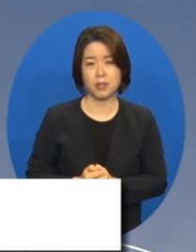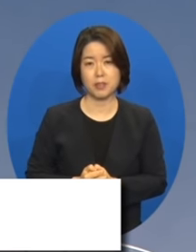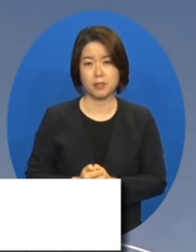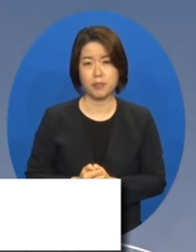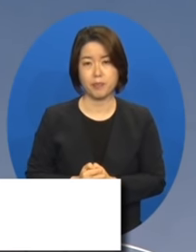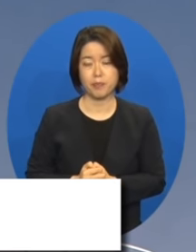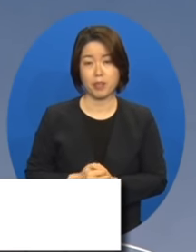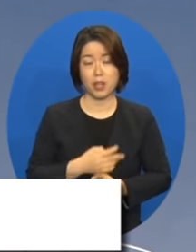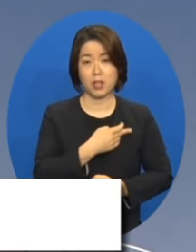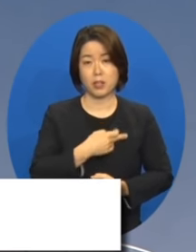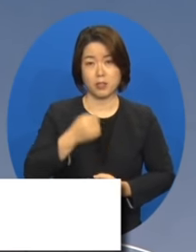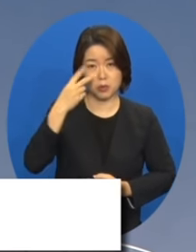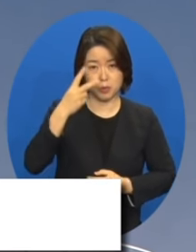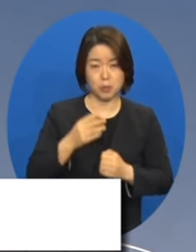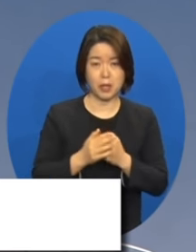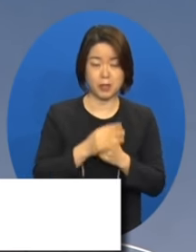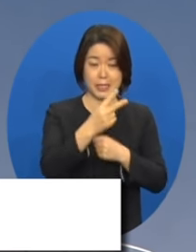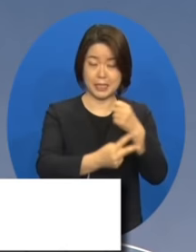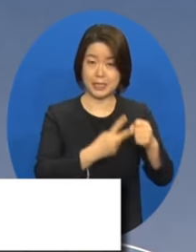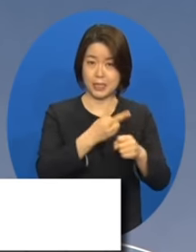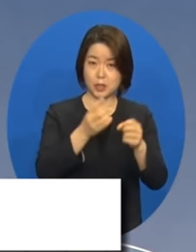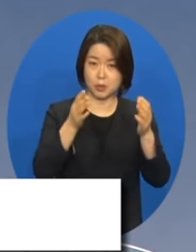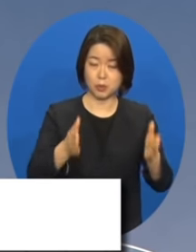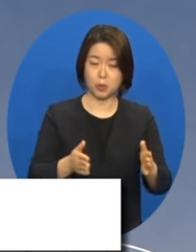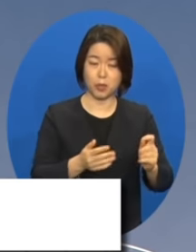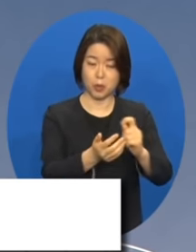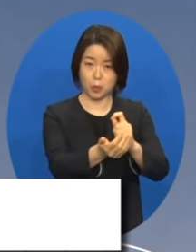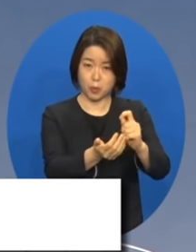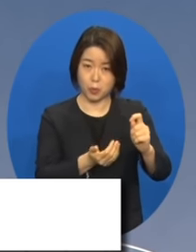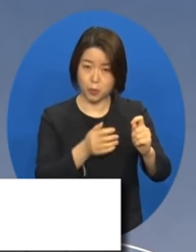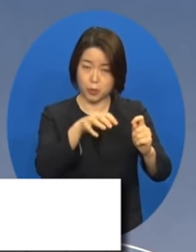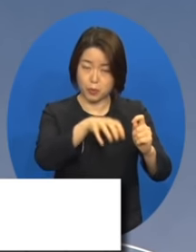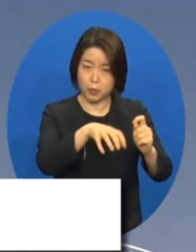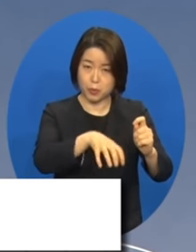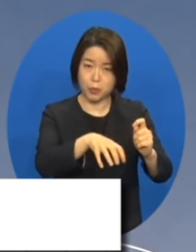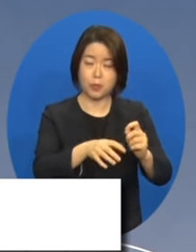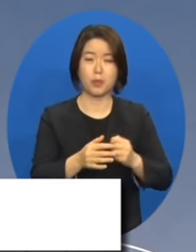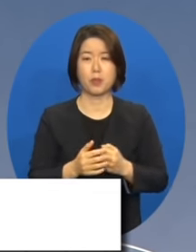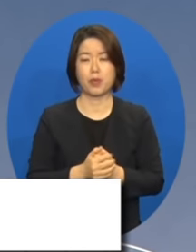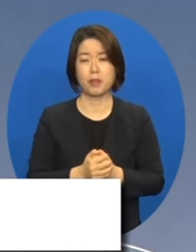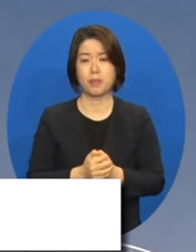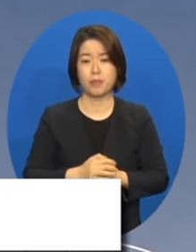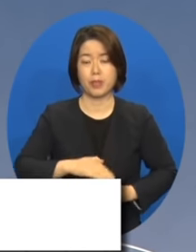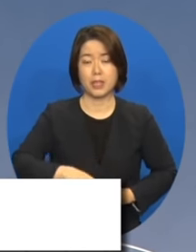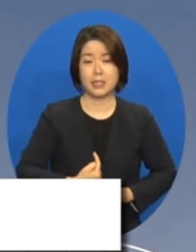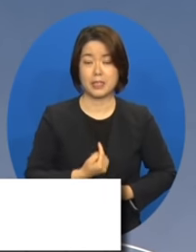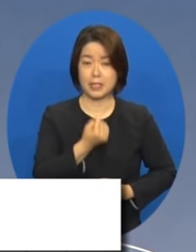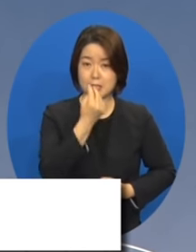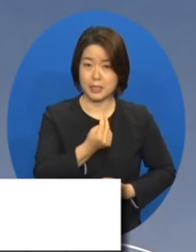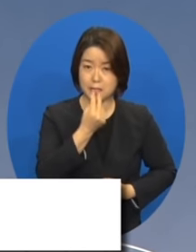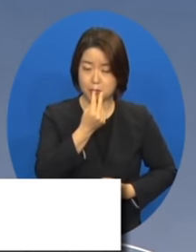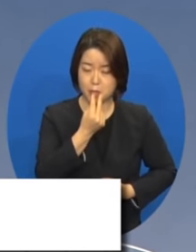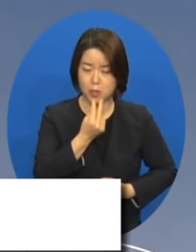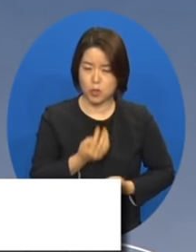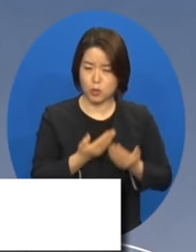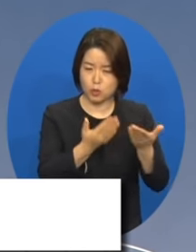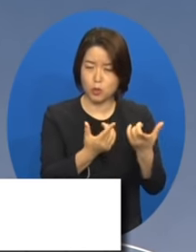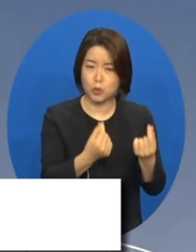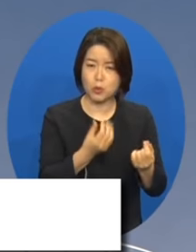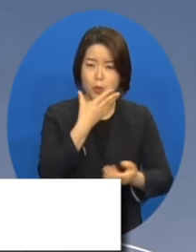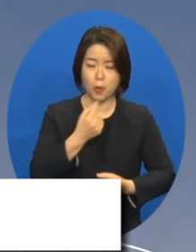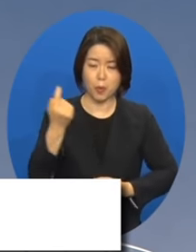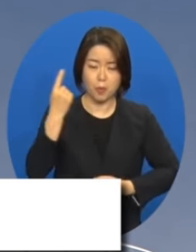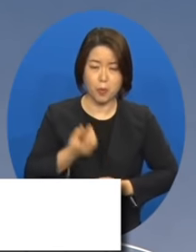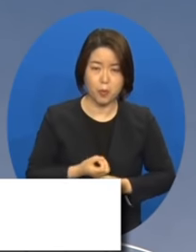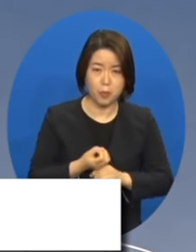고린도 교회의 그렇게 헌신적으로 자기의 생명을 주다 시피 복음을 전하고 그렇게 교회를